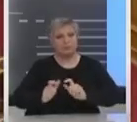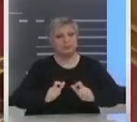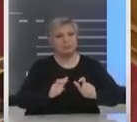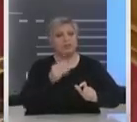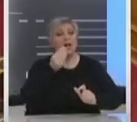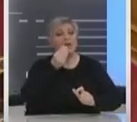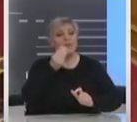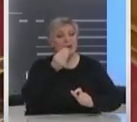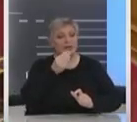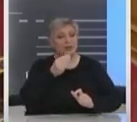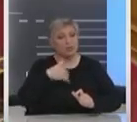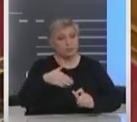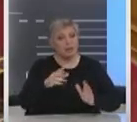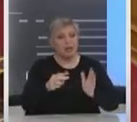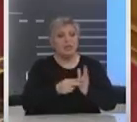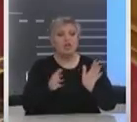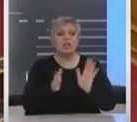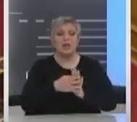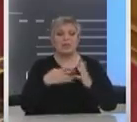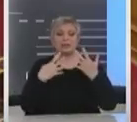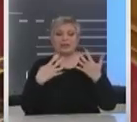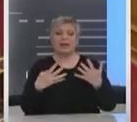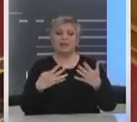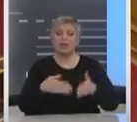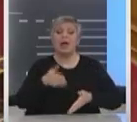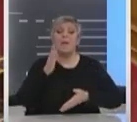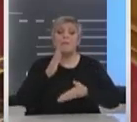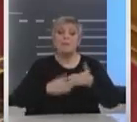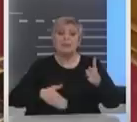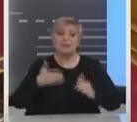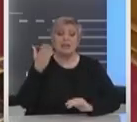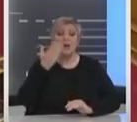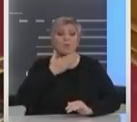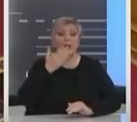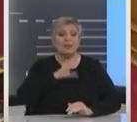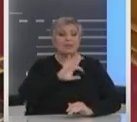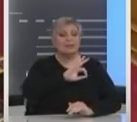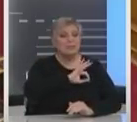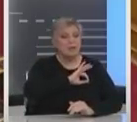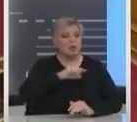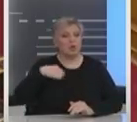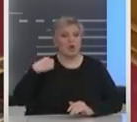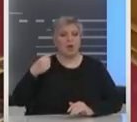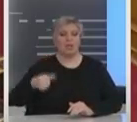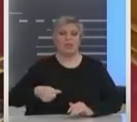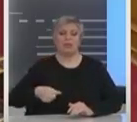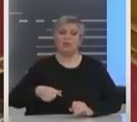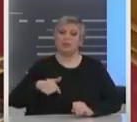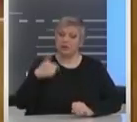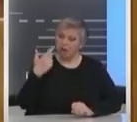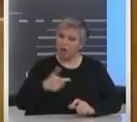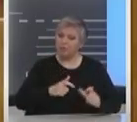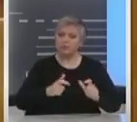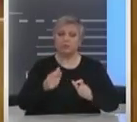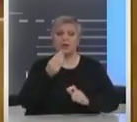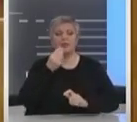επεκτατικό το 2019 και θα καλύψει το 50% των μαθητών του νηπιαγωγείου και του δημοτικού της χώρας. Επεκτείναμε